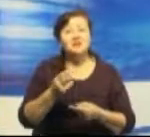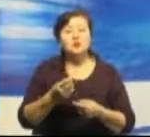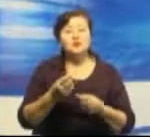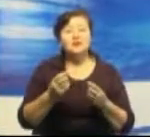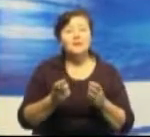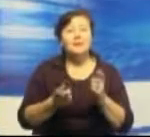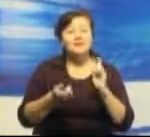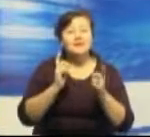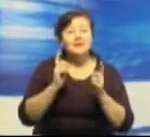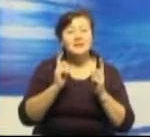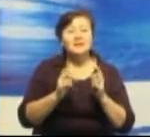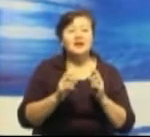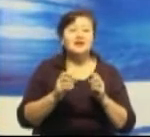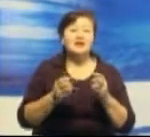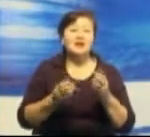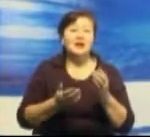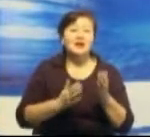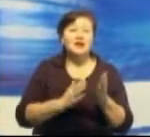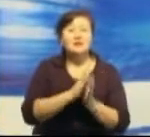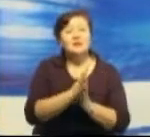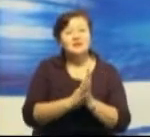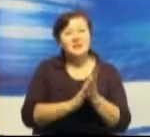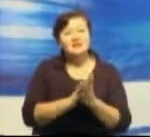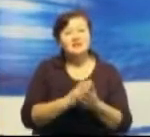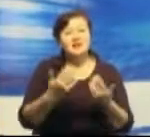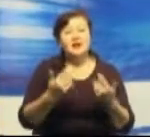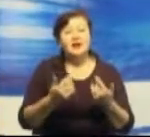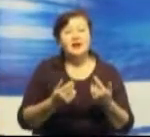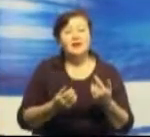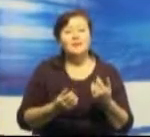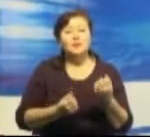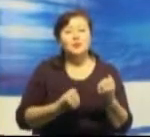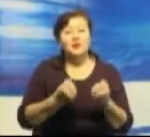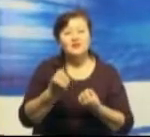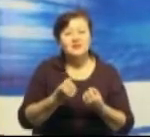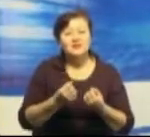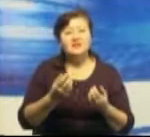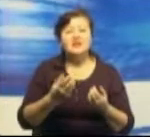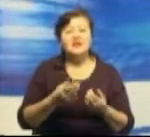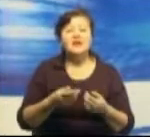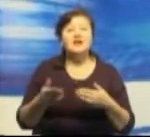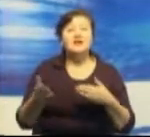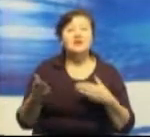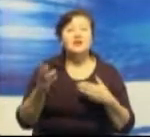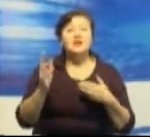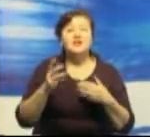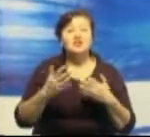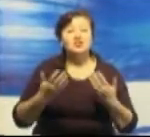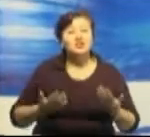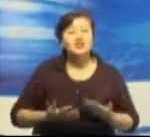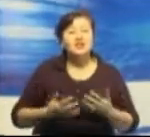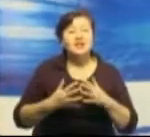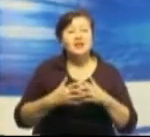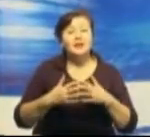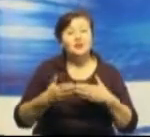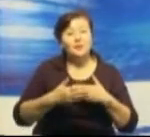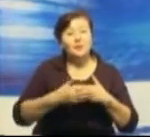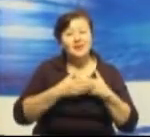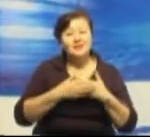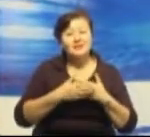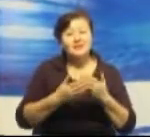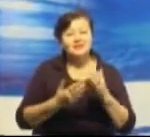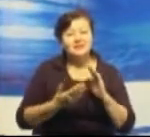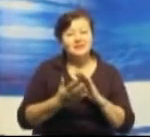вузов, делопроизводители различных учреждений города и ведущие специалисты близлежащих сельских округов. В ходе специального семинар-совещания